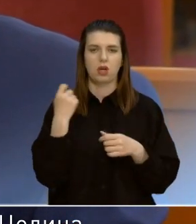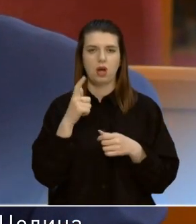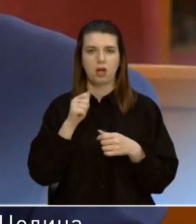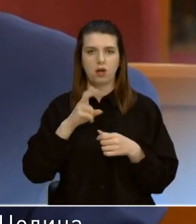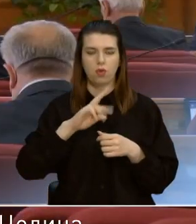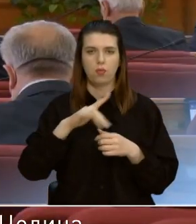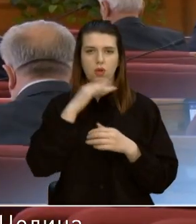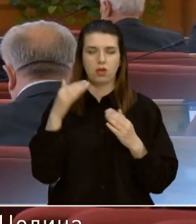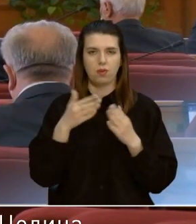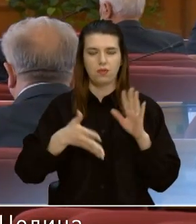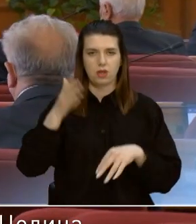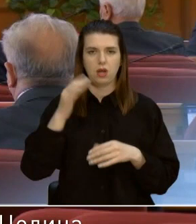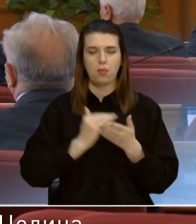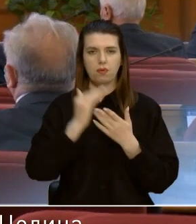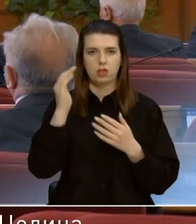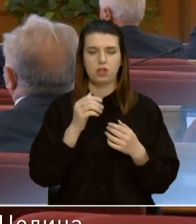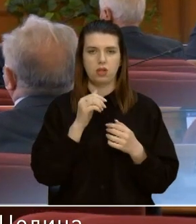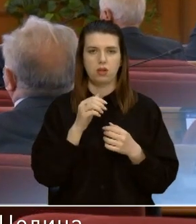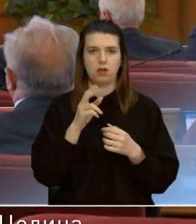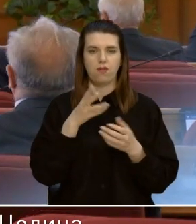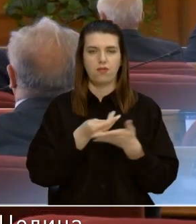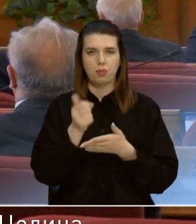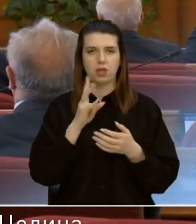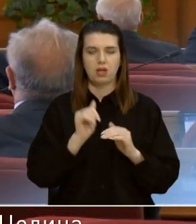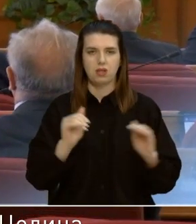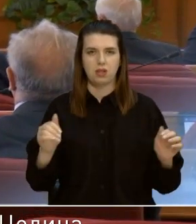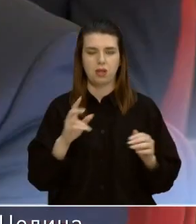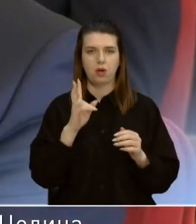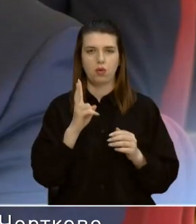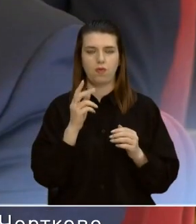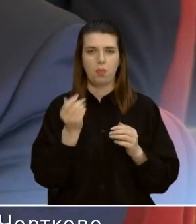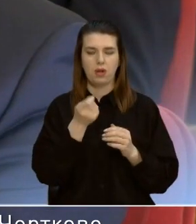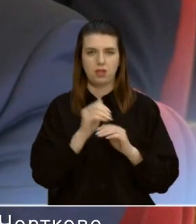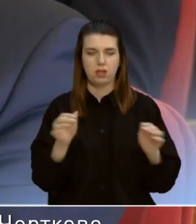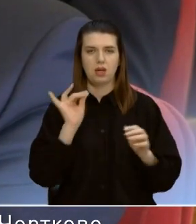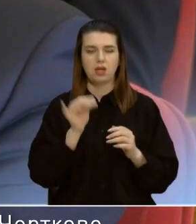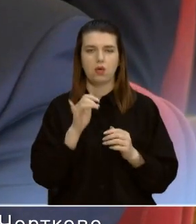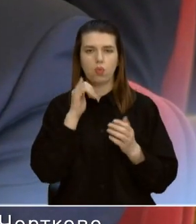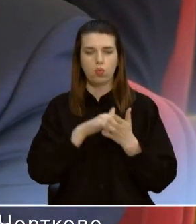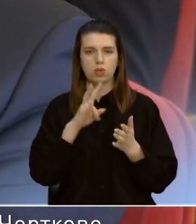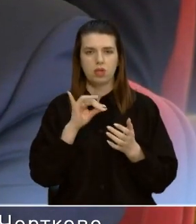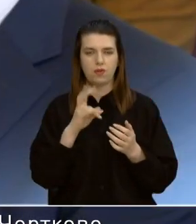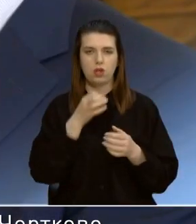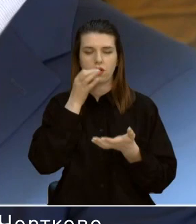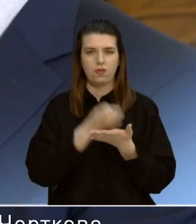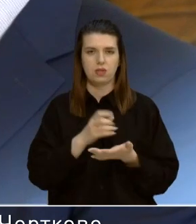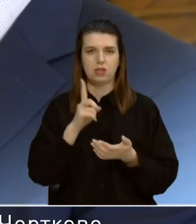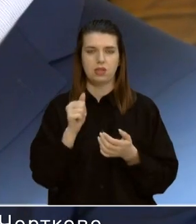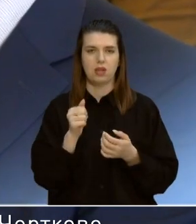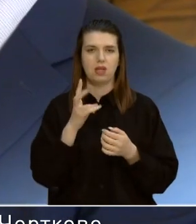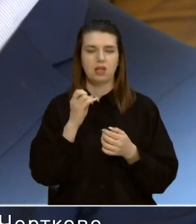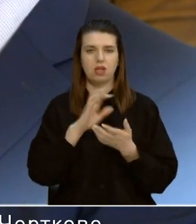алкогольной продукции в многоквартирных домах, повышение ежемесячных выплат на детей из малообеспеченных семей и установление конкретной ответственности